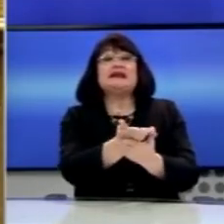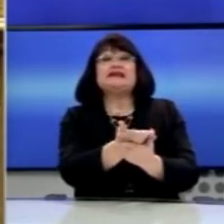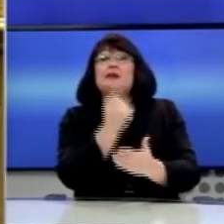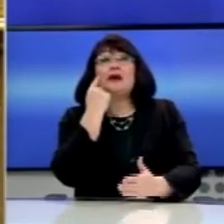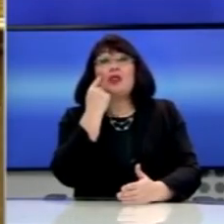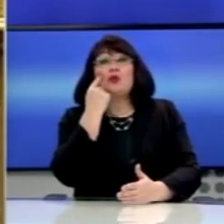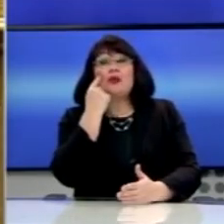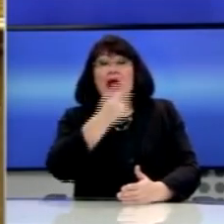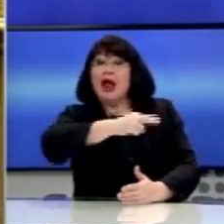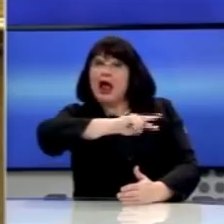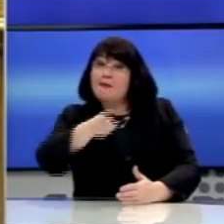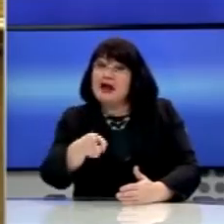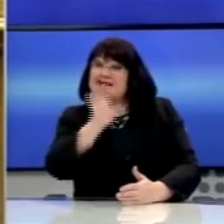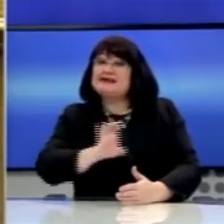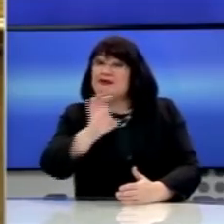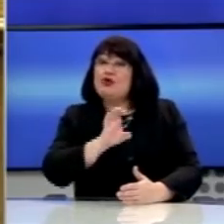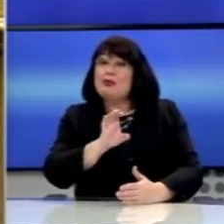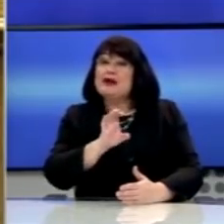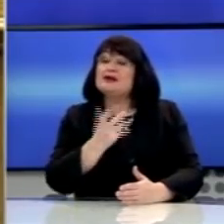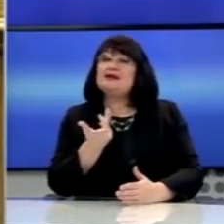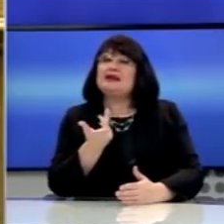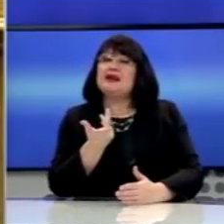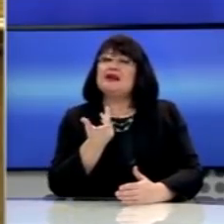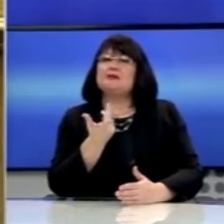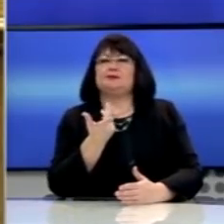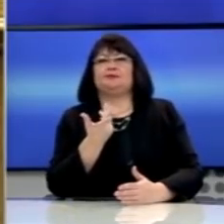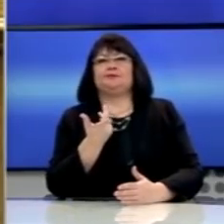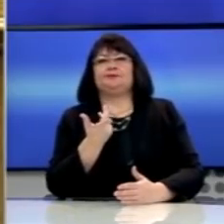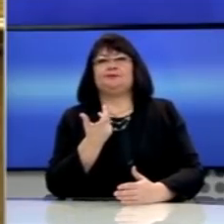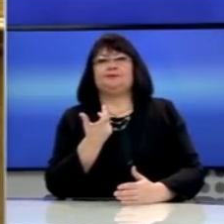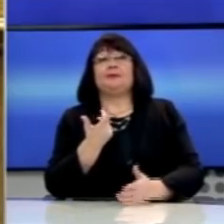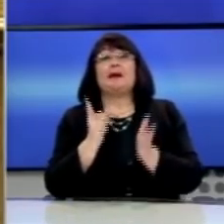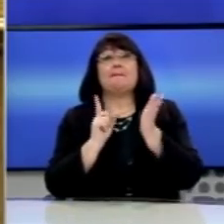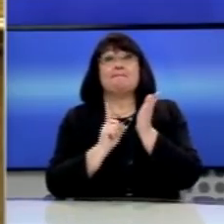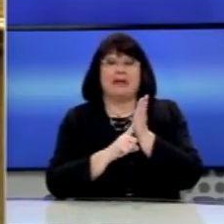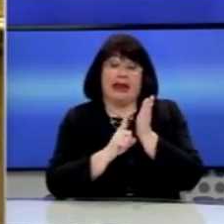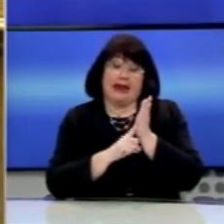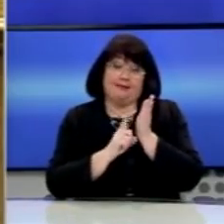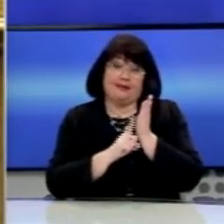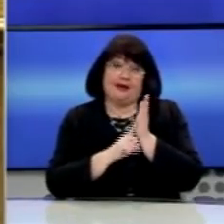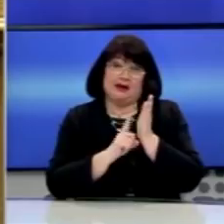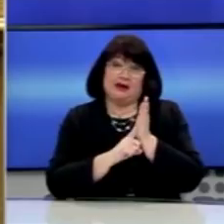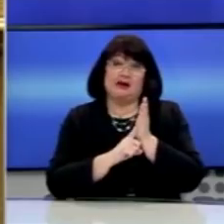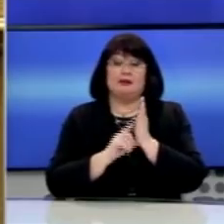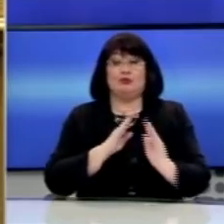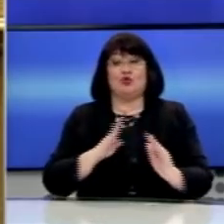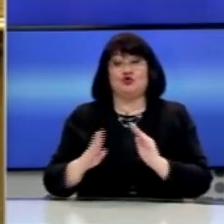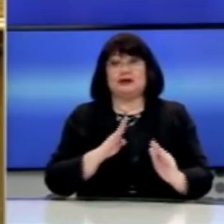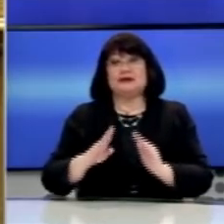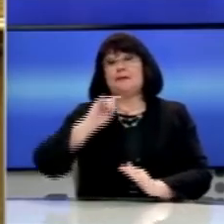ποια, παρακαλώ, ήταν η απάντηση που έλαβε από την Κομισιόν? Ότι πρέπει, λέει, να διαφυλαχθεί